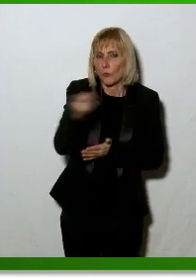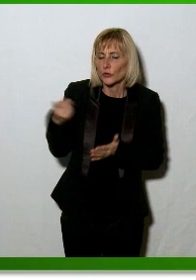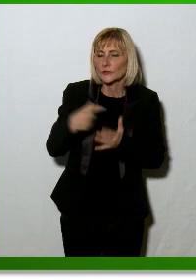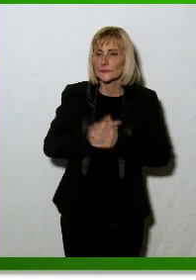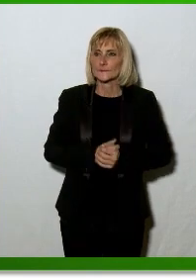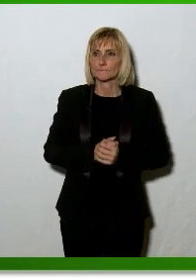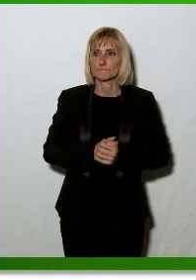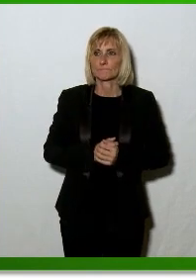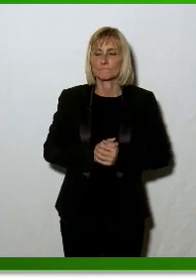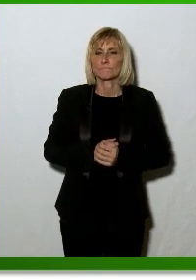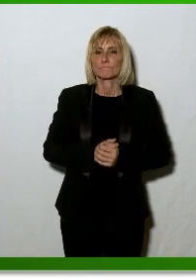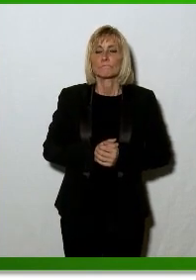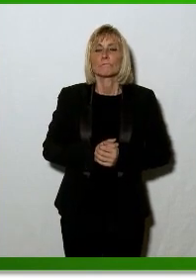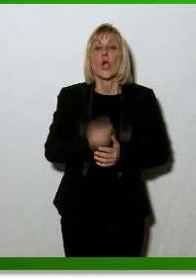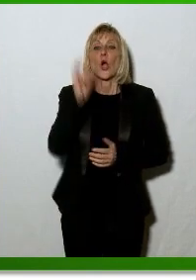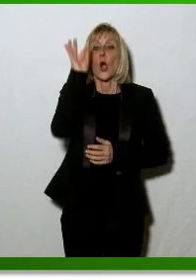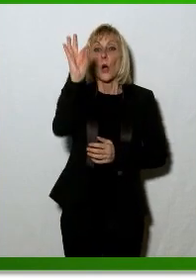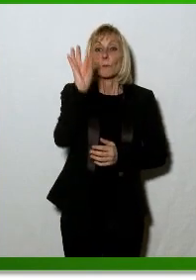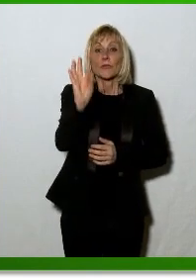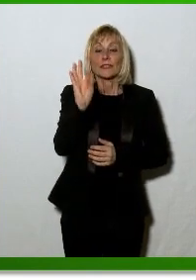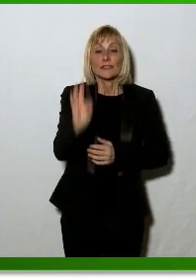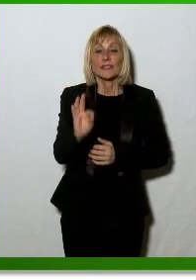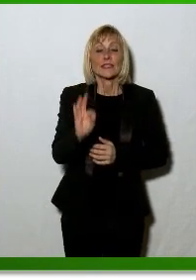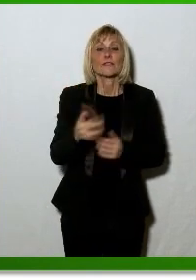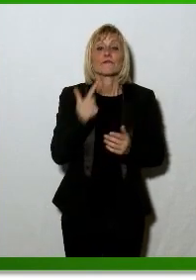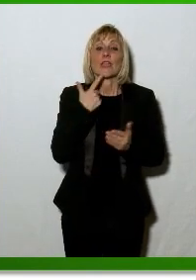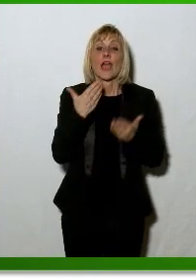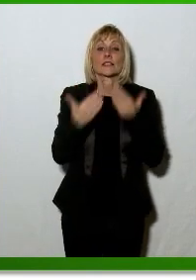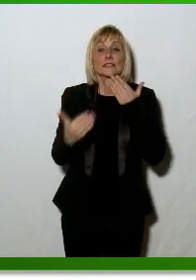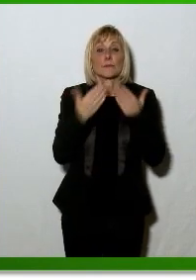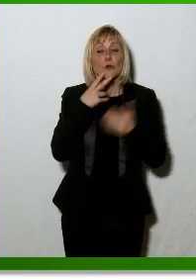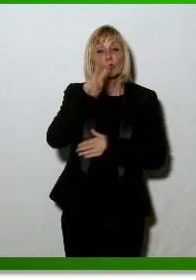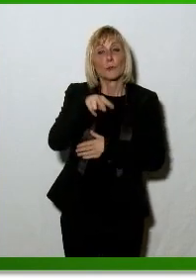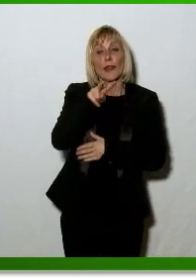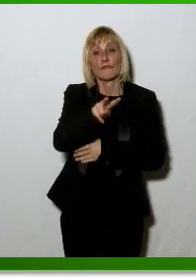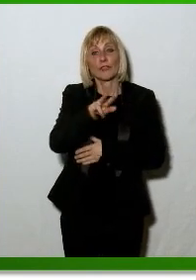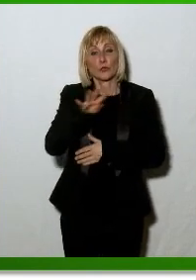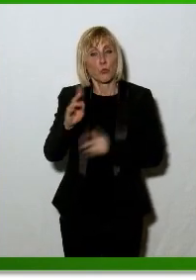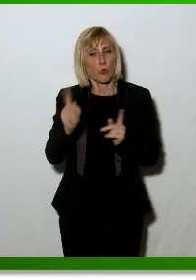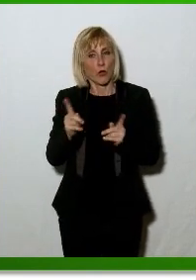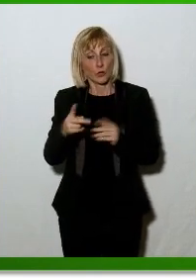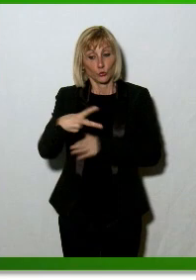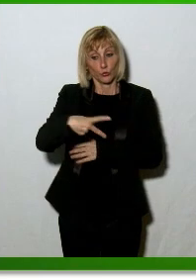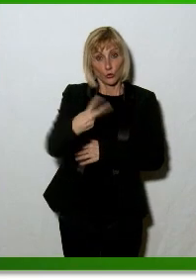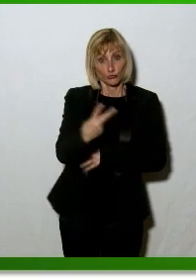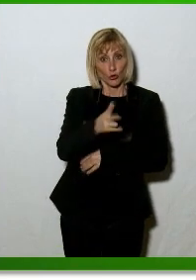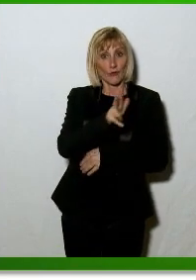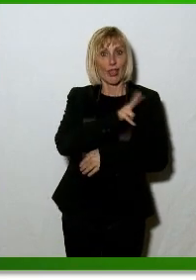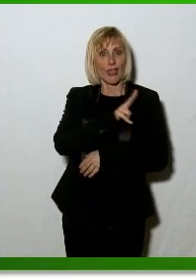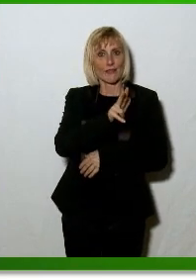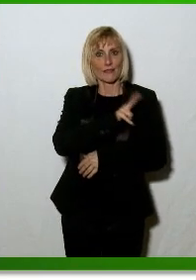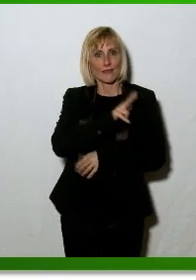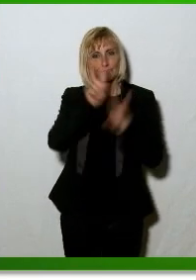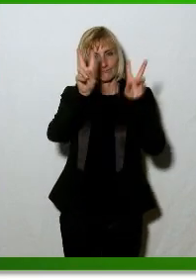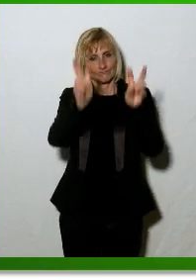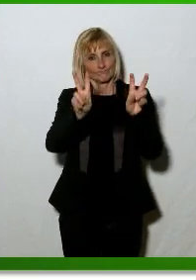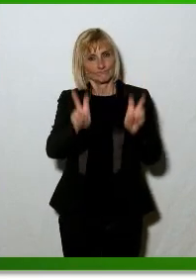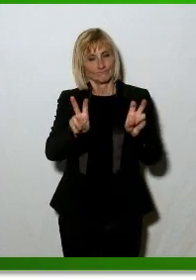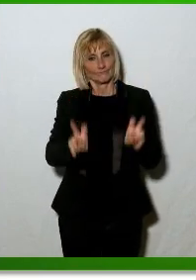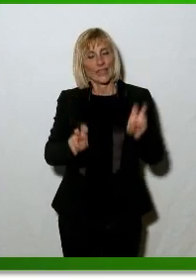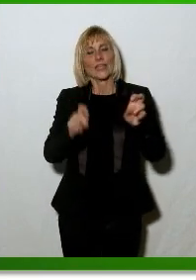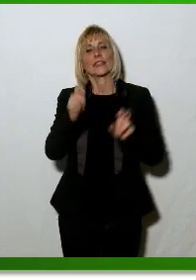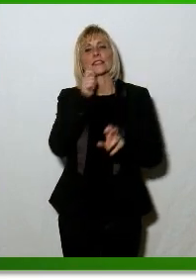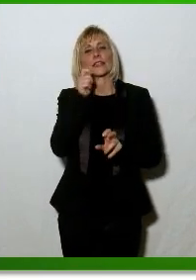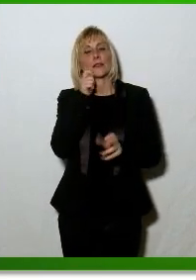proposte veniamo agli obiettivi dell'assemblea 2024 sarà una due giorni ricca di temi interessanti e di